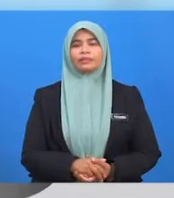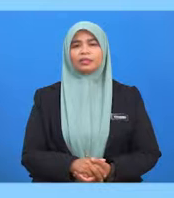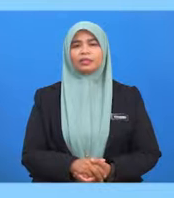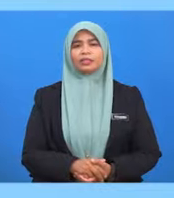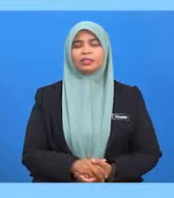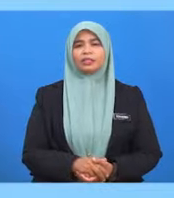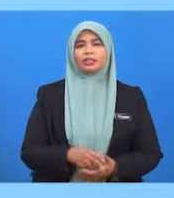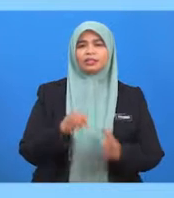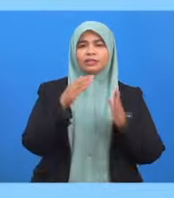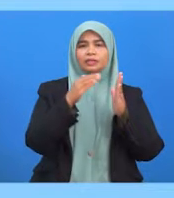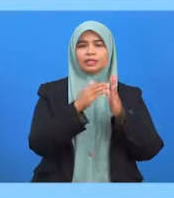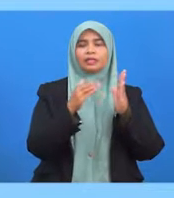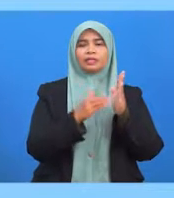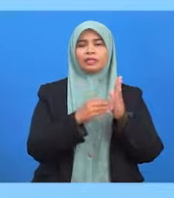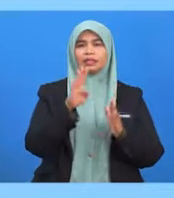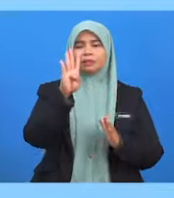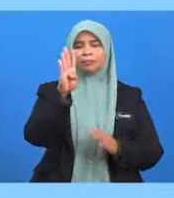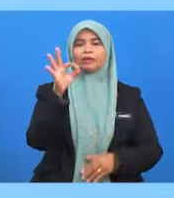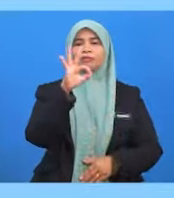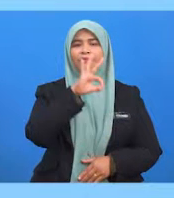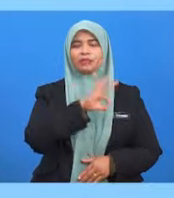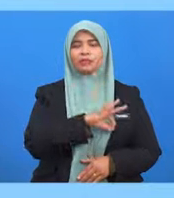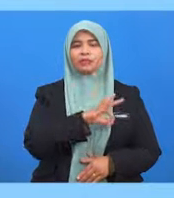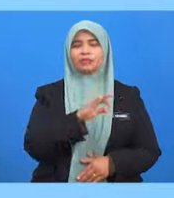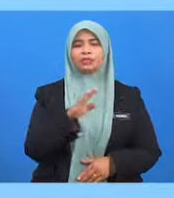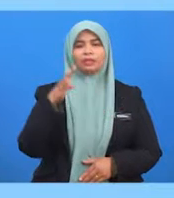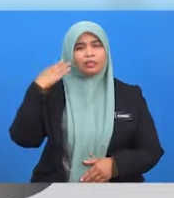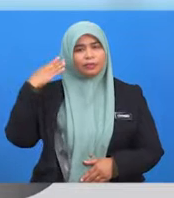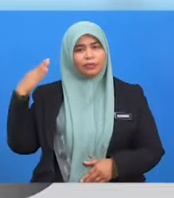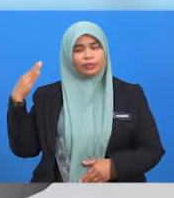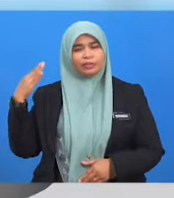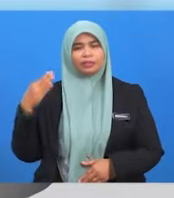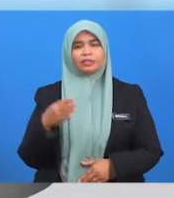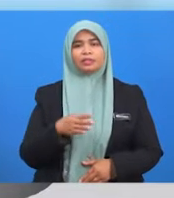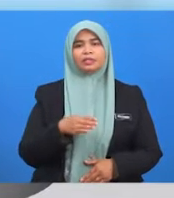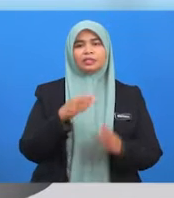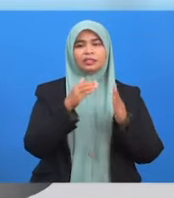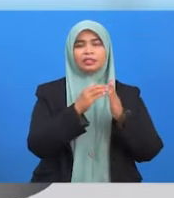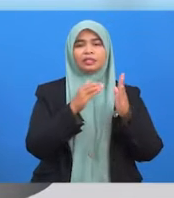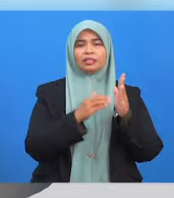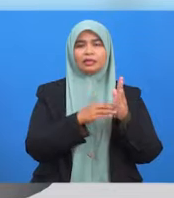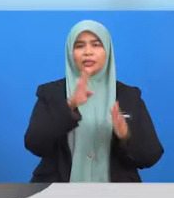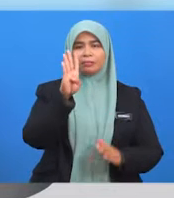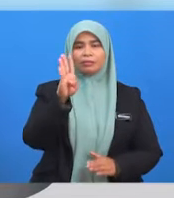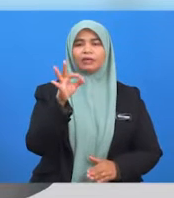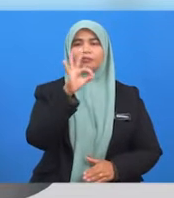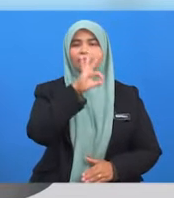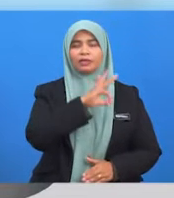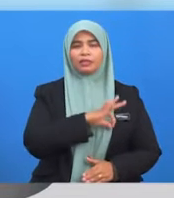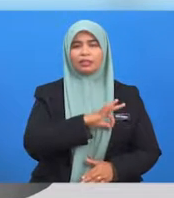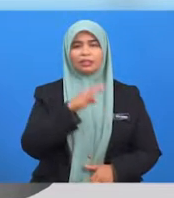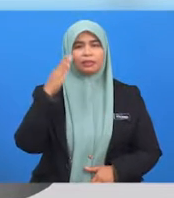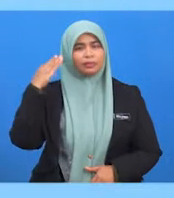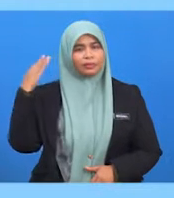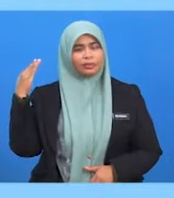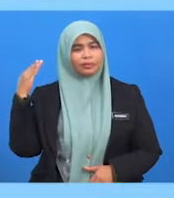ketiga, senaraikan empat faedah bunyi. Senaraikan empat faedah